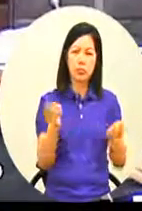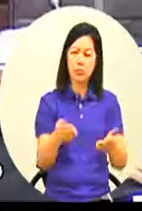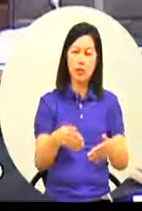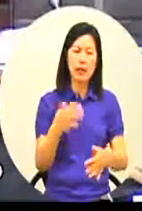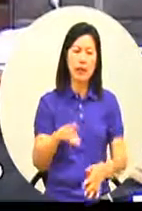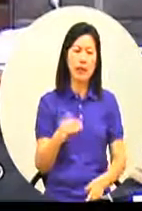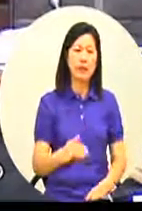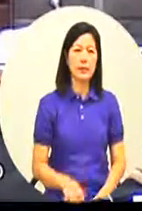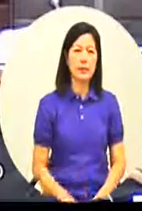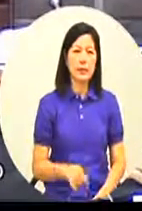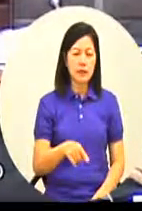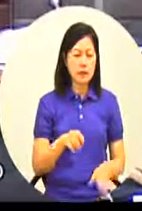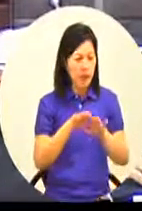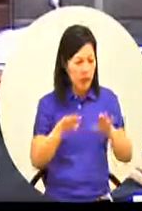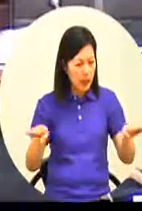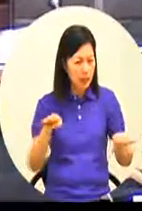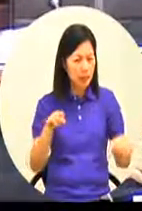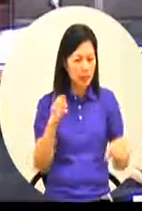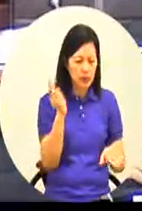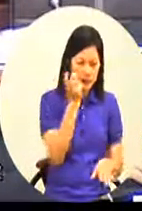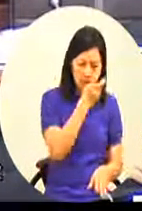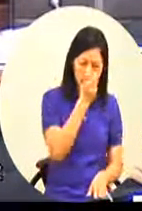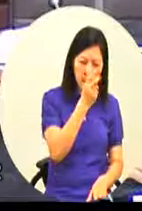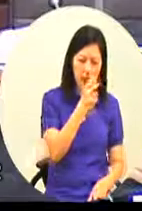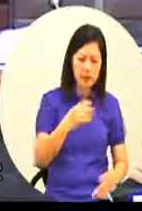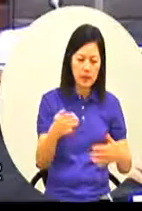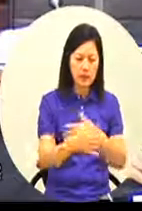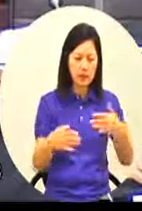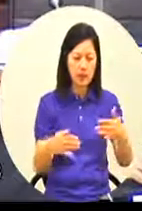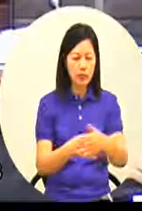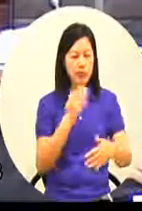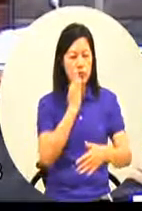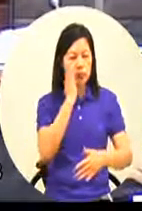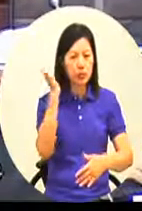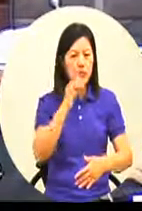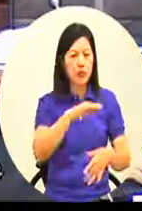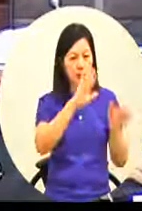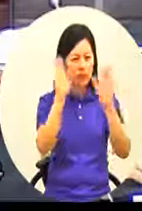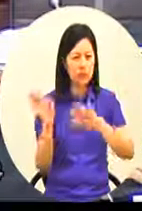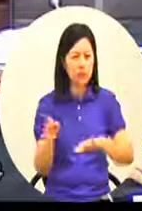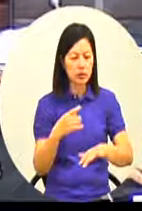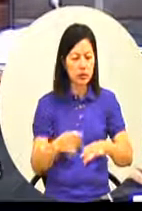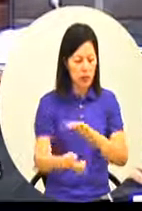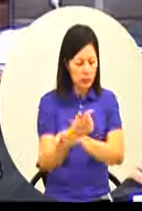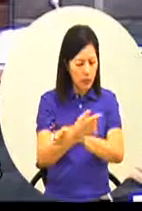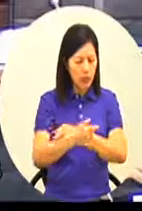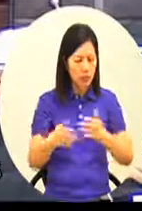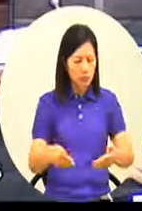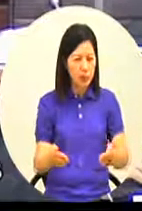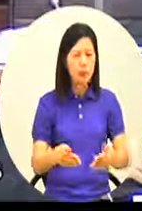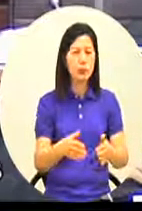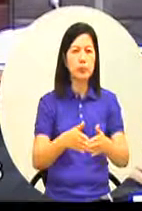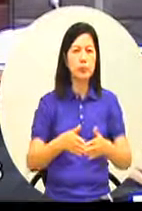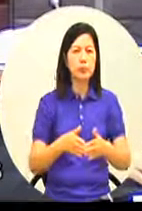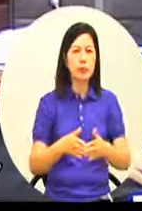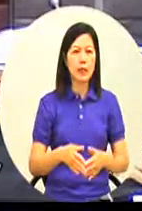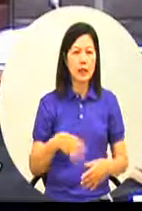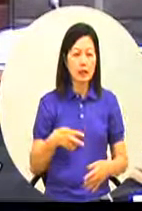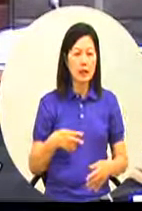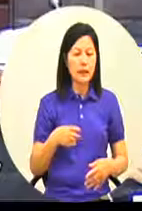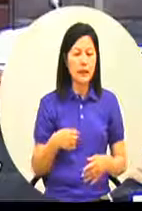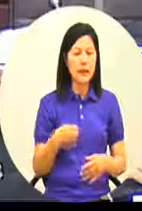以咱安全的角度来看，以咱交通顺畅的来看，应该要紧来开辟。所以以新康处这边